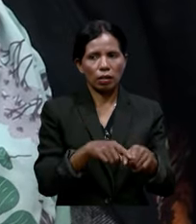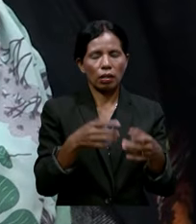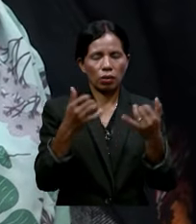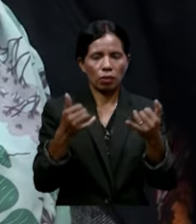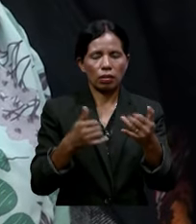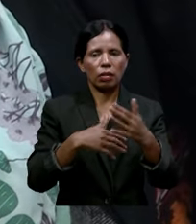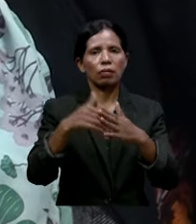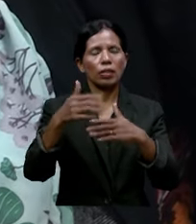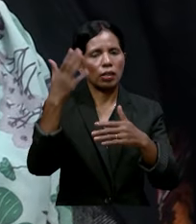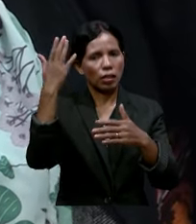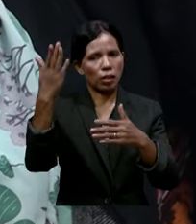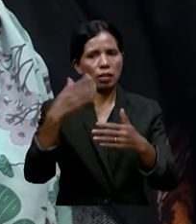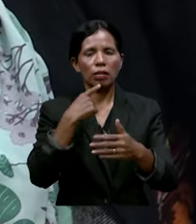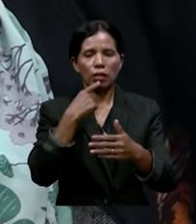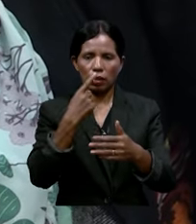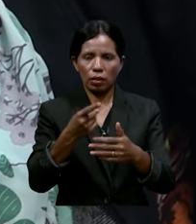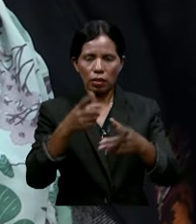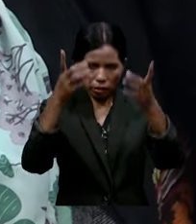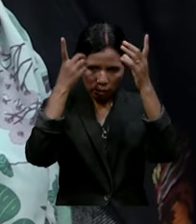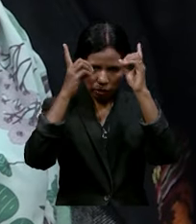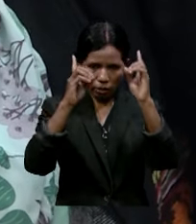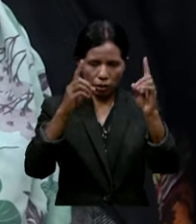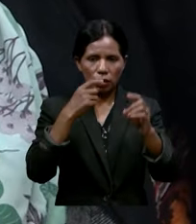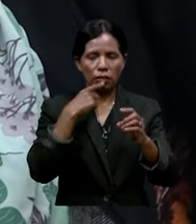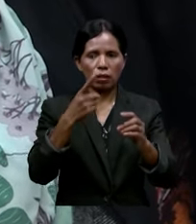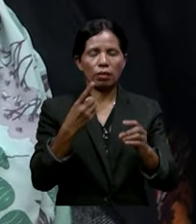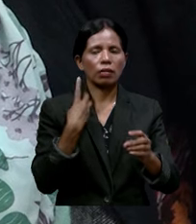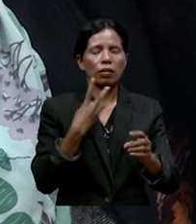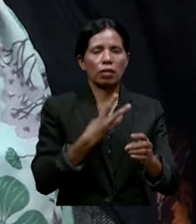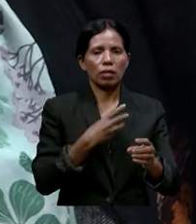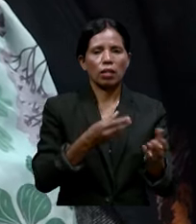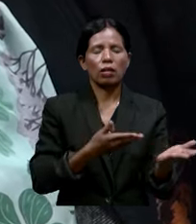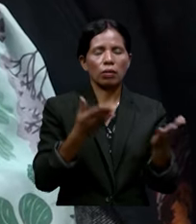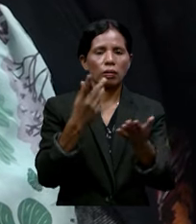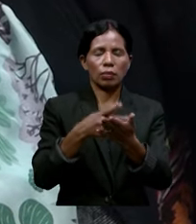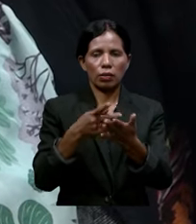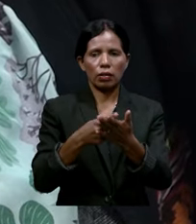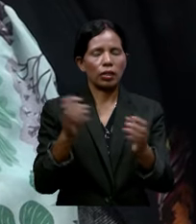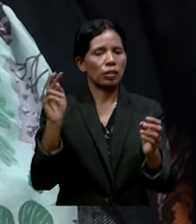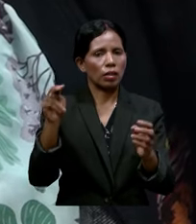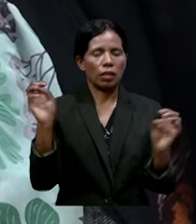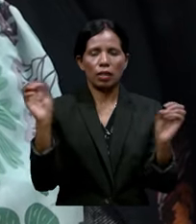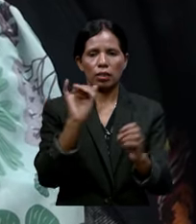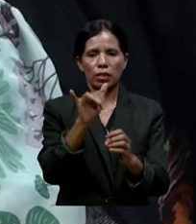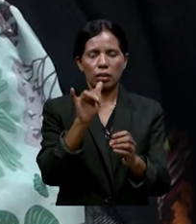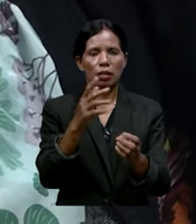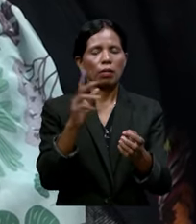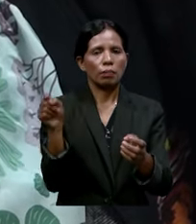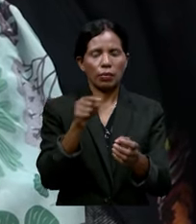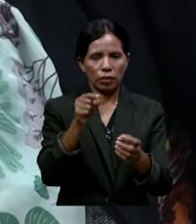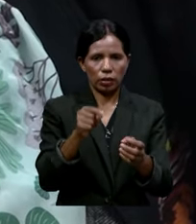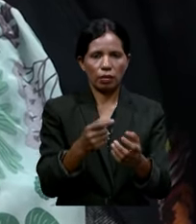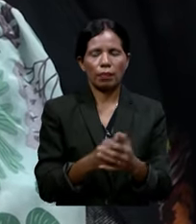depende a letra nem mas decide de hein kita itu kon atau proposta nyala sih itu 100% nih kalo nih ida nih